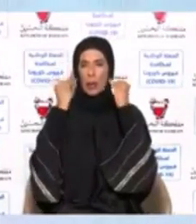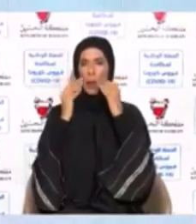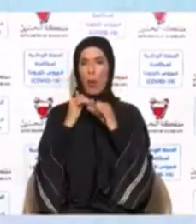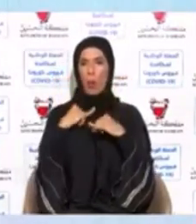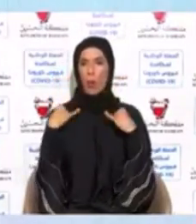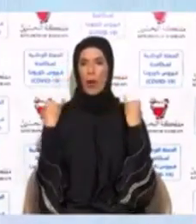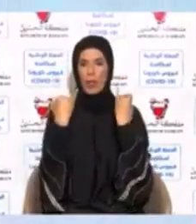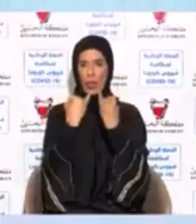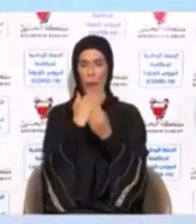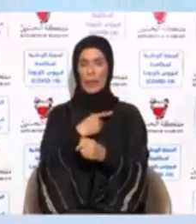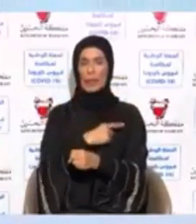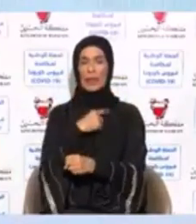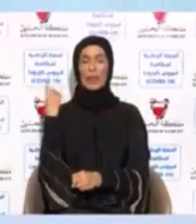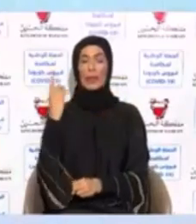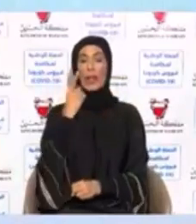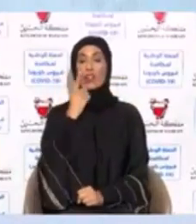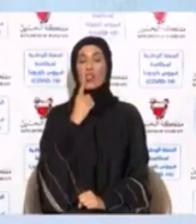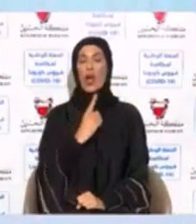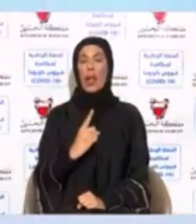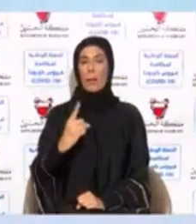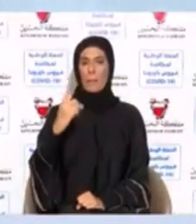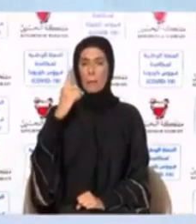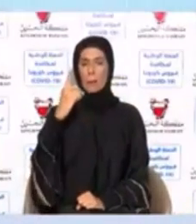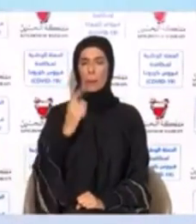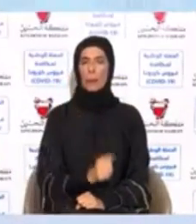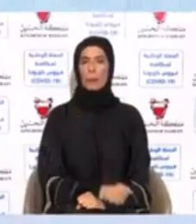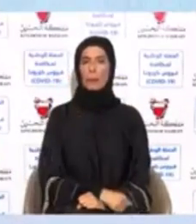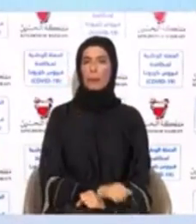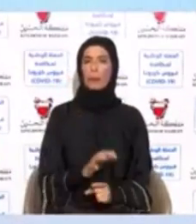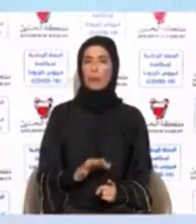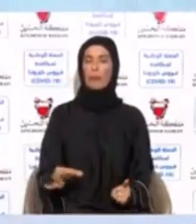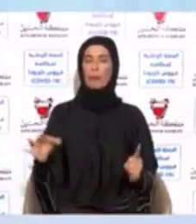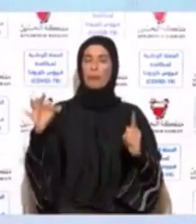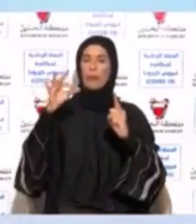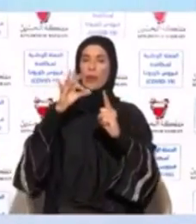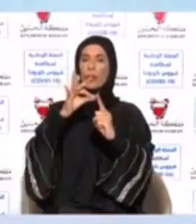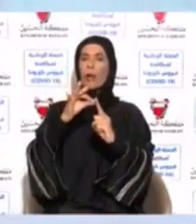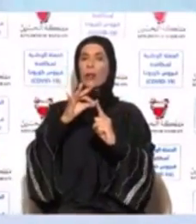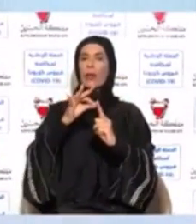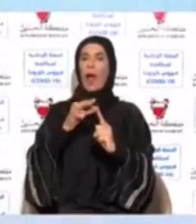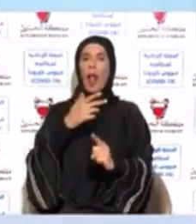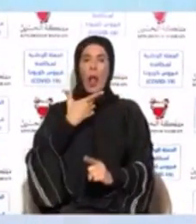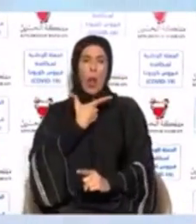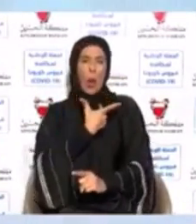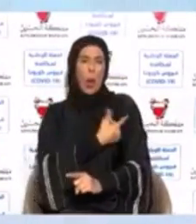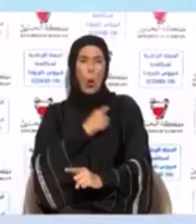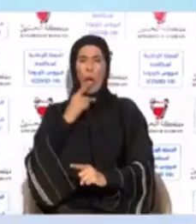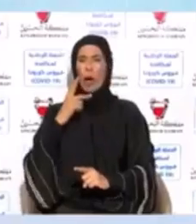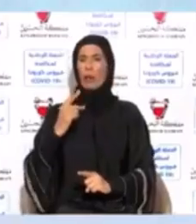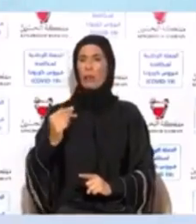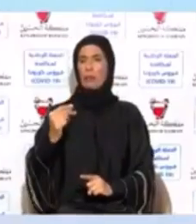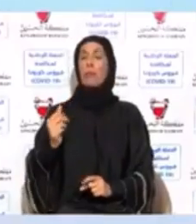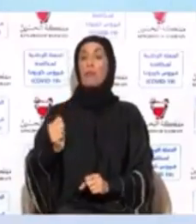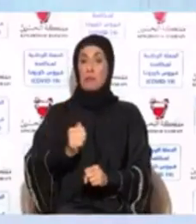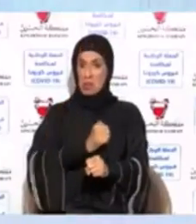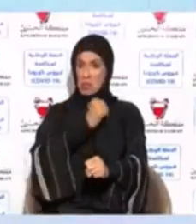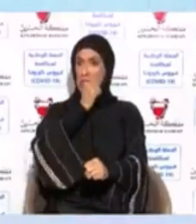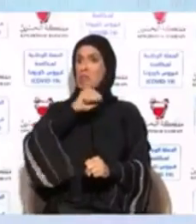الصحة العالمية، وبالتالي إن شاء الله يكون هدفنا يكون هو أحد اللقاحات اللي ممكن